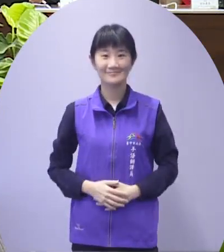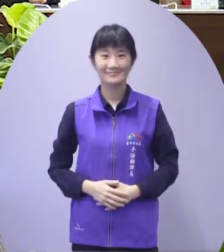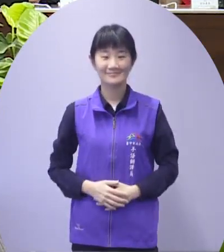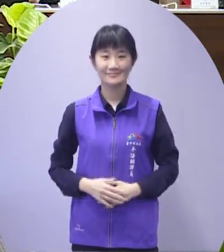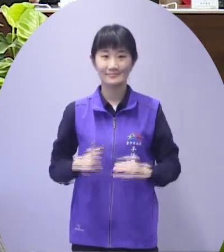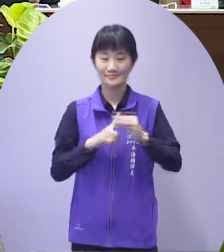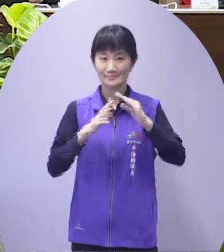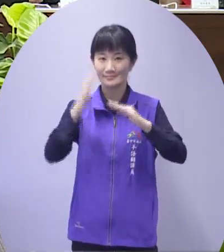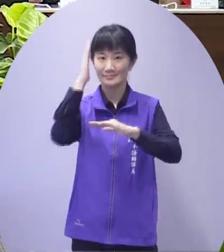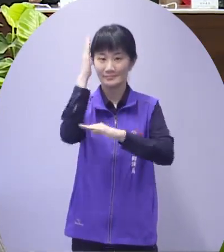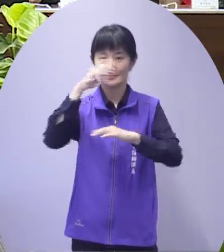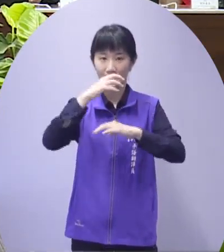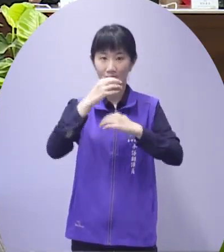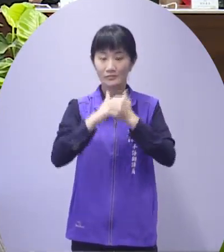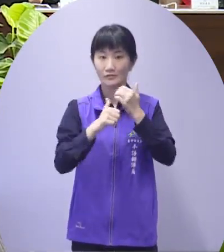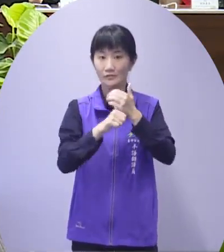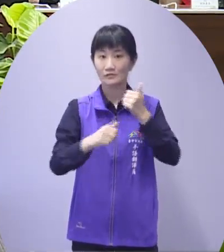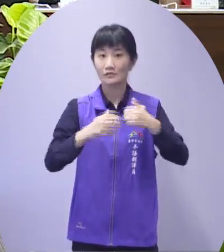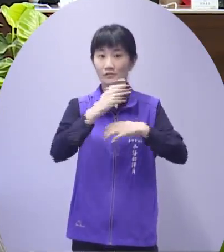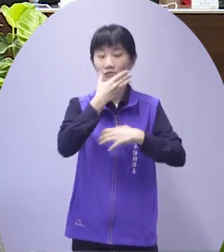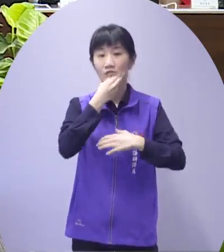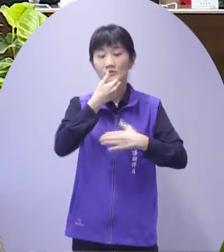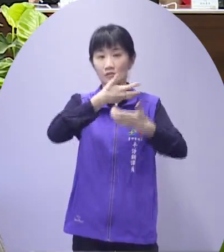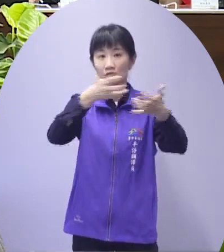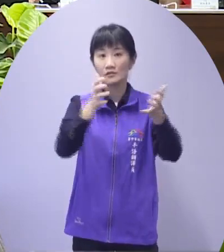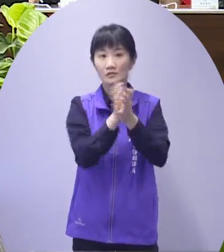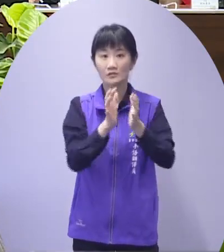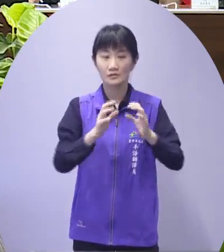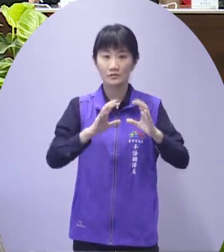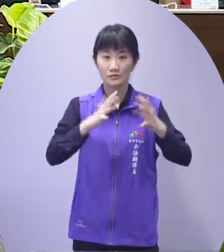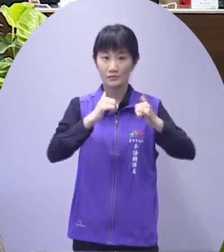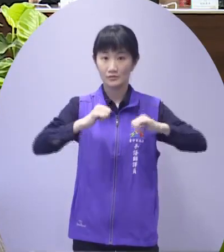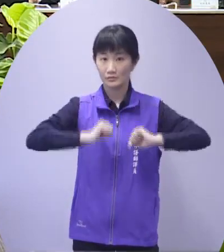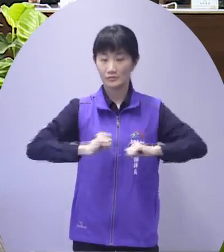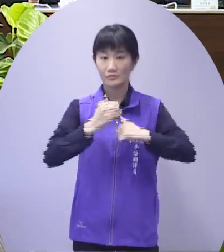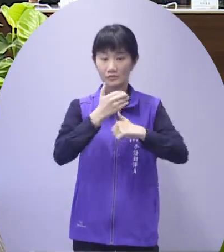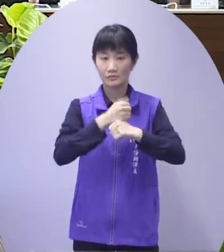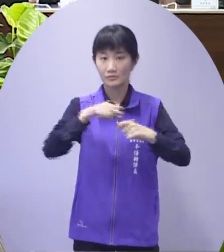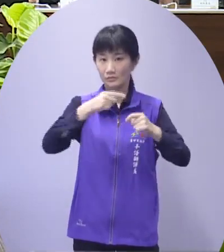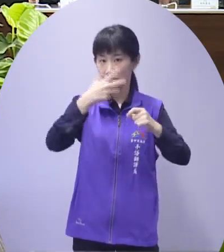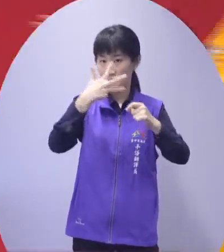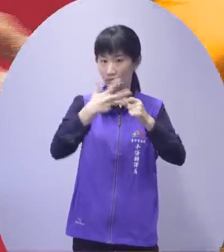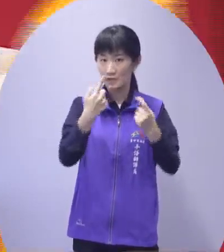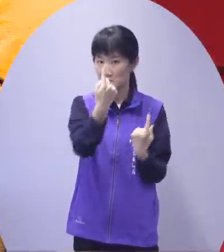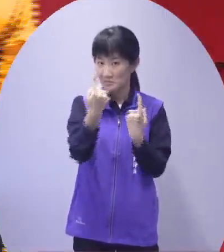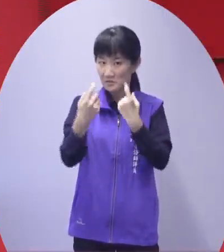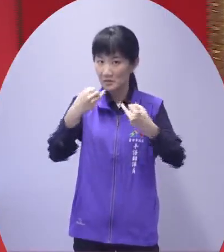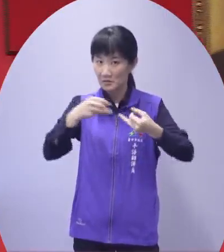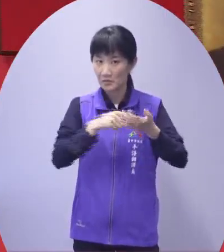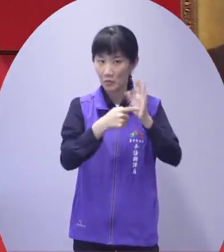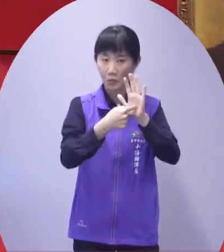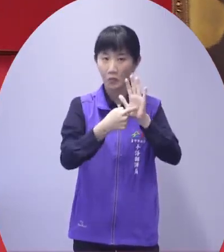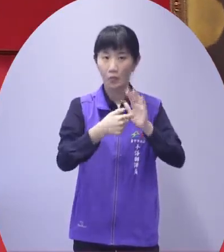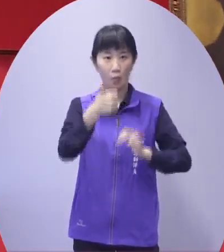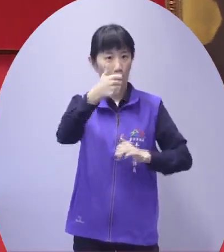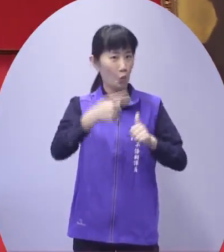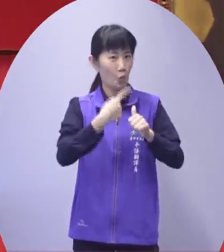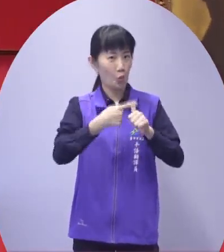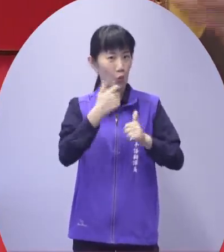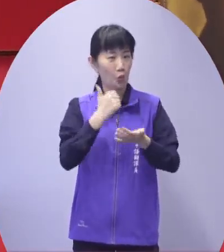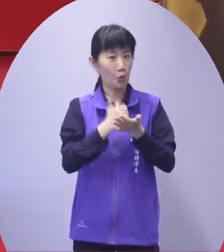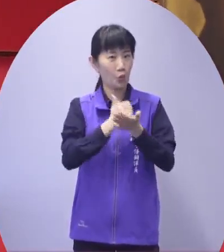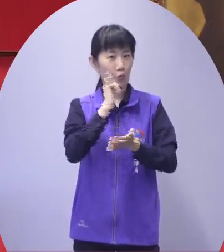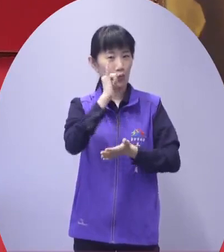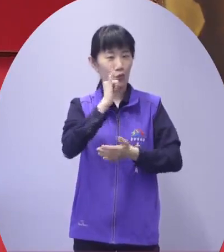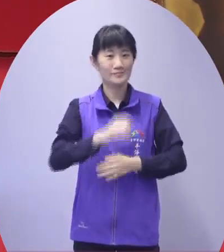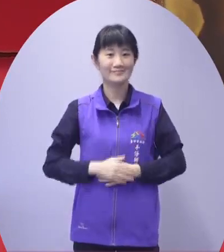本府荣获卫生福利部国民健康署108年度全国保健业务考评，保健类荣获优等奖，请卫